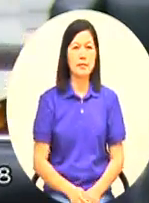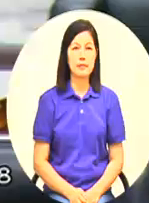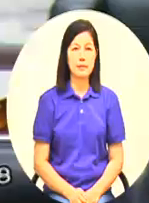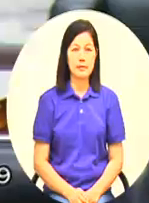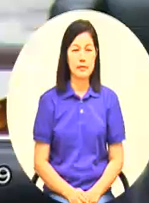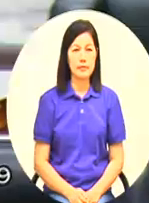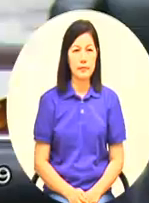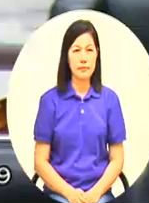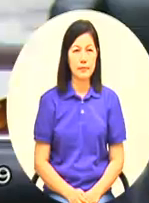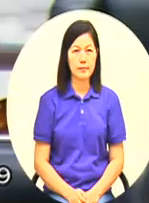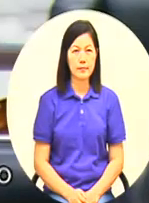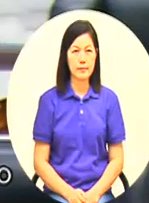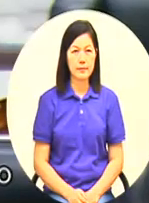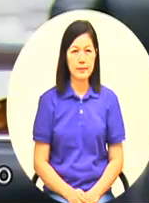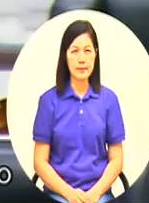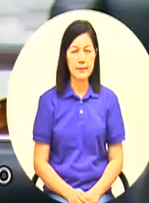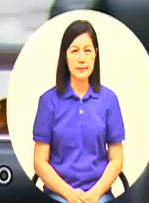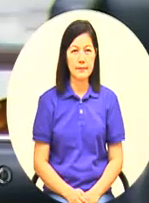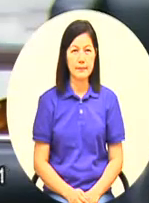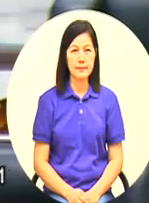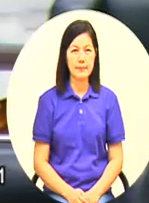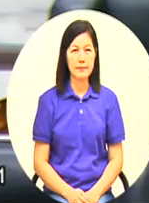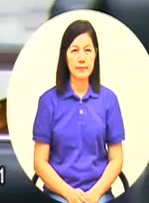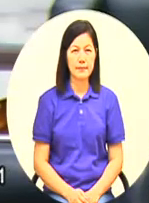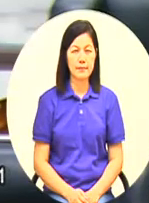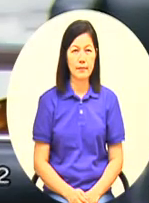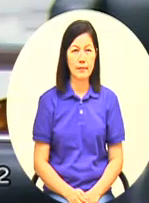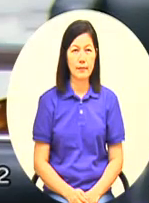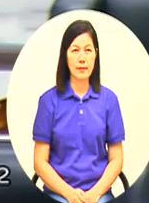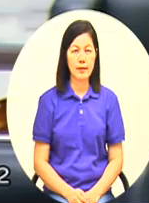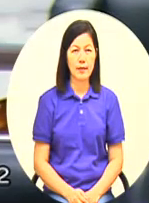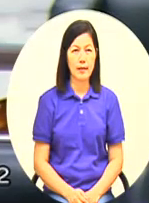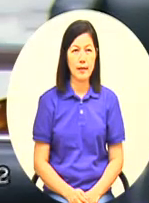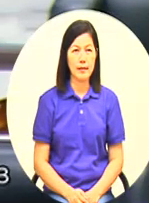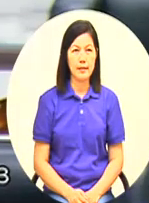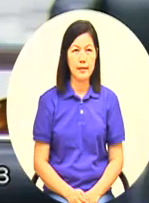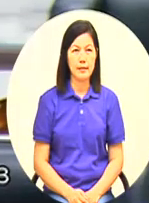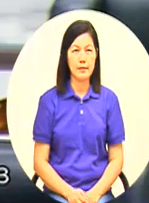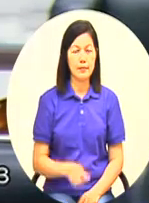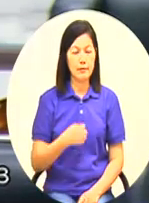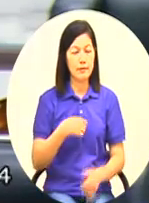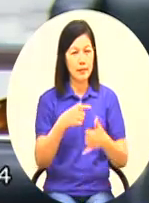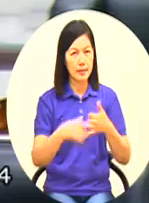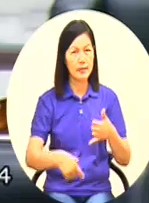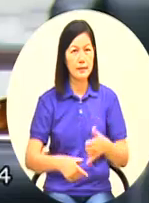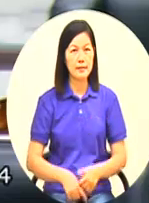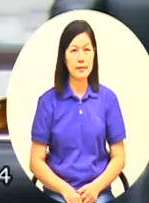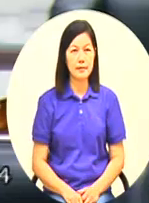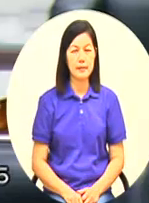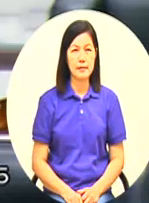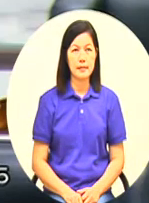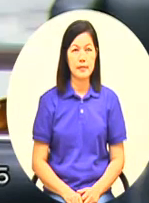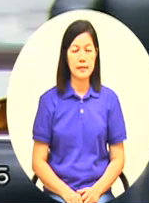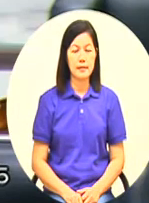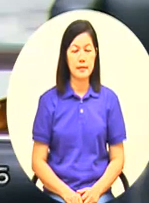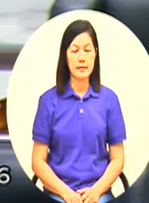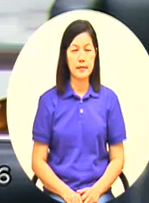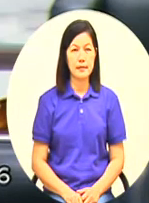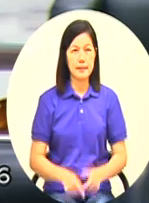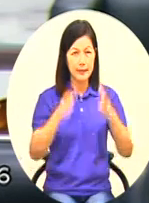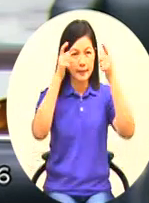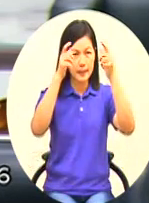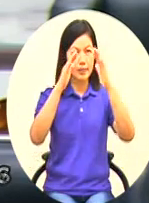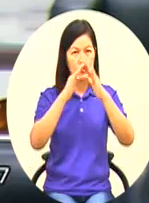那本席从 我们的高雄